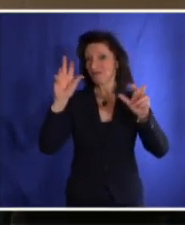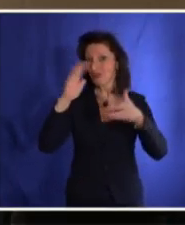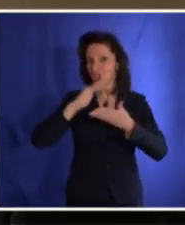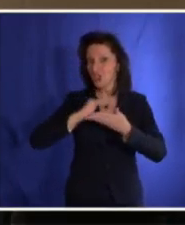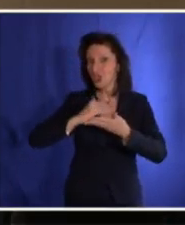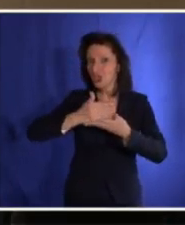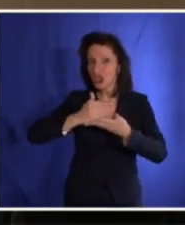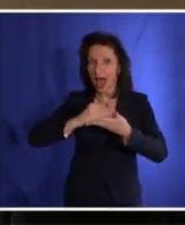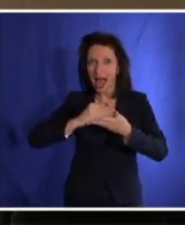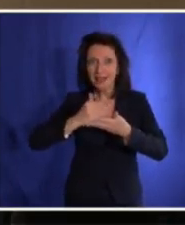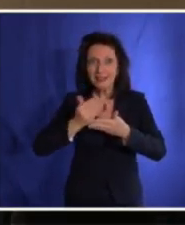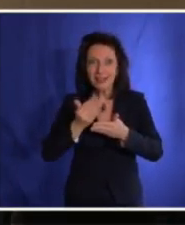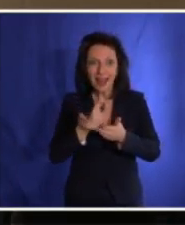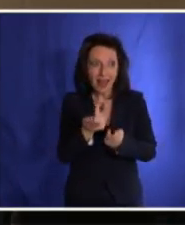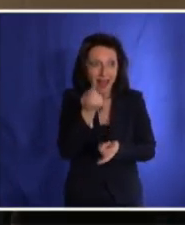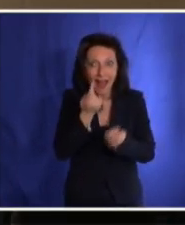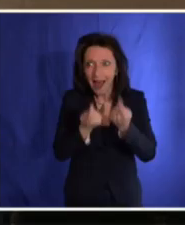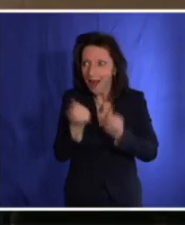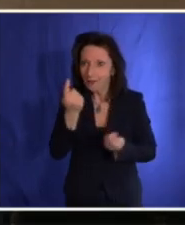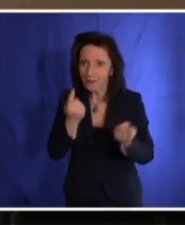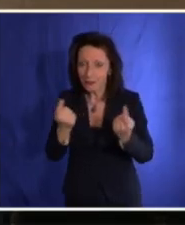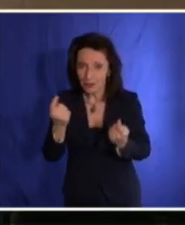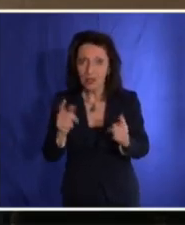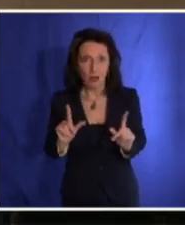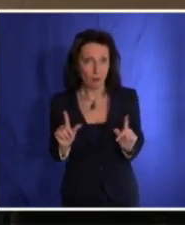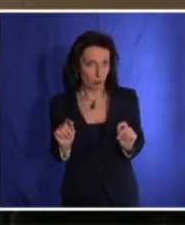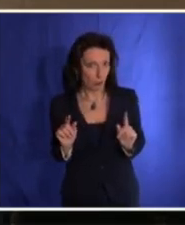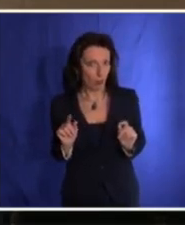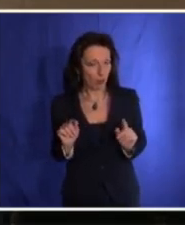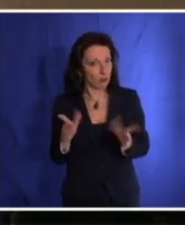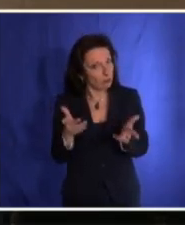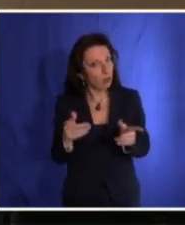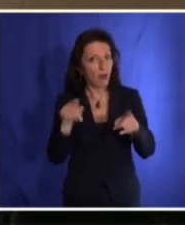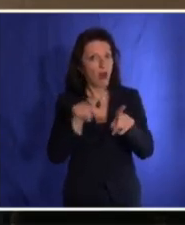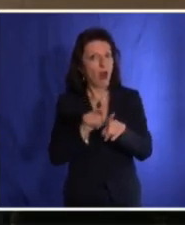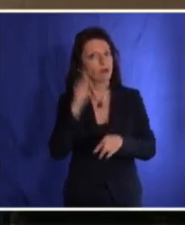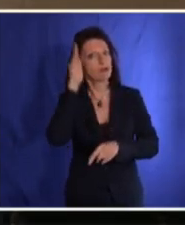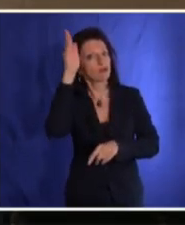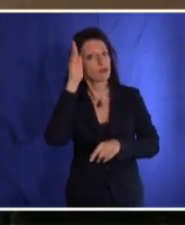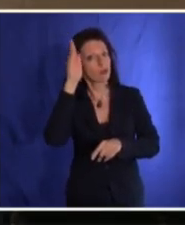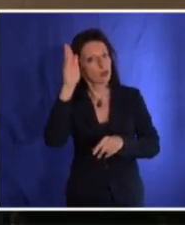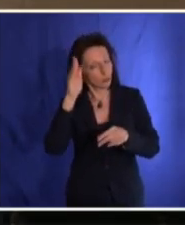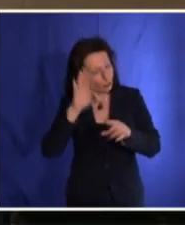heben, dann werden wir auch gemeinsam weiter erfolgreich sein.